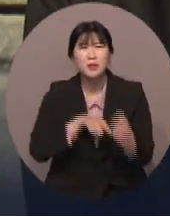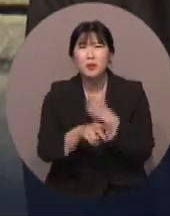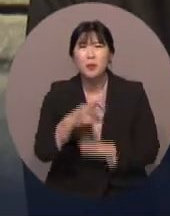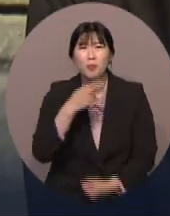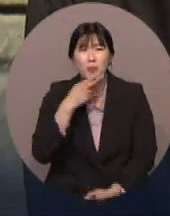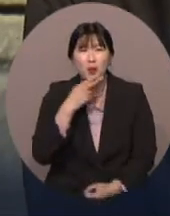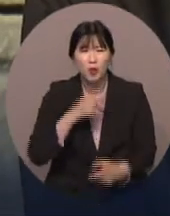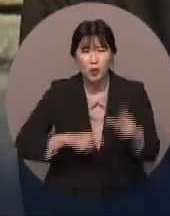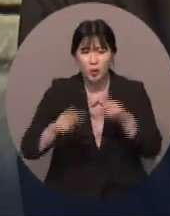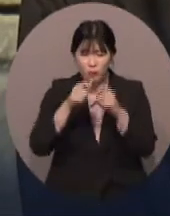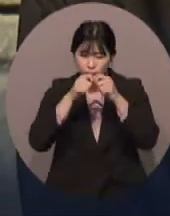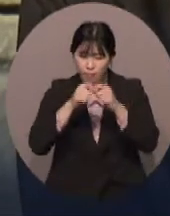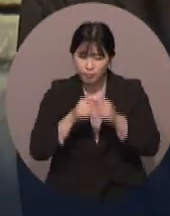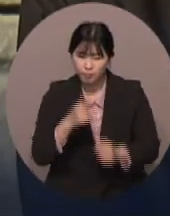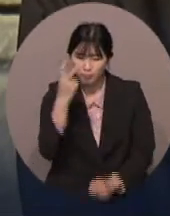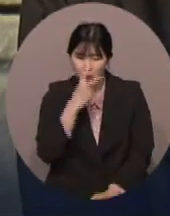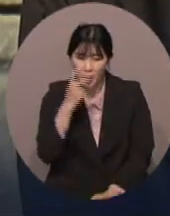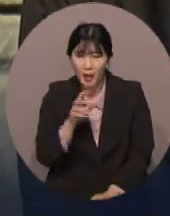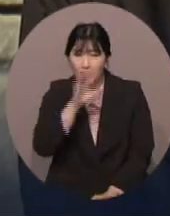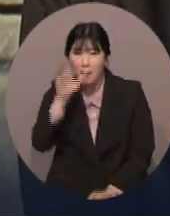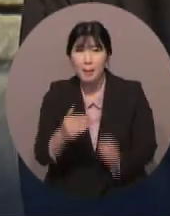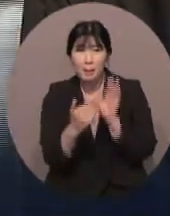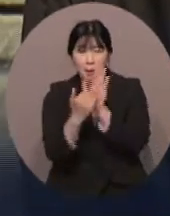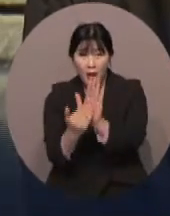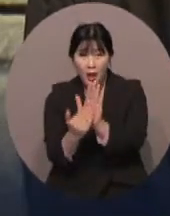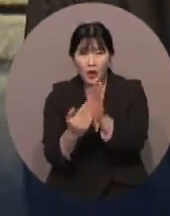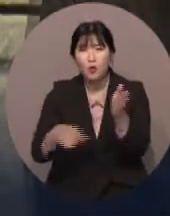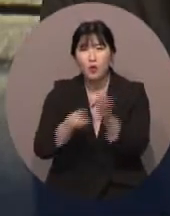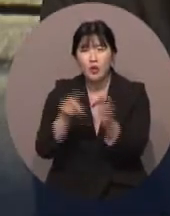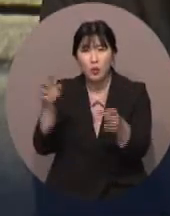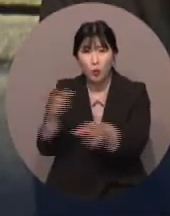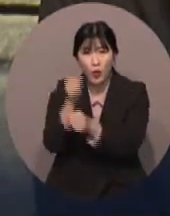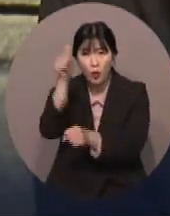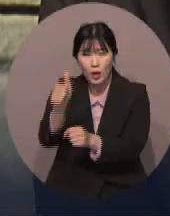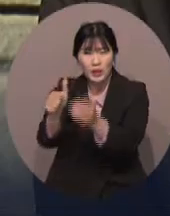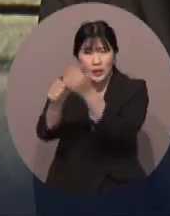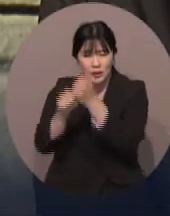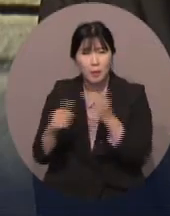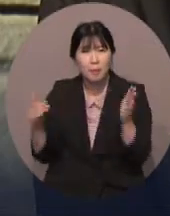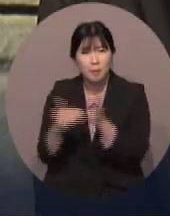진상규명과 재발 방지 대책을 세울 수 없습니다 정지성